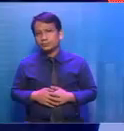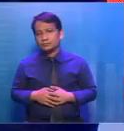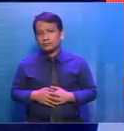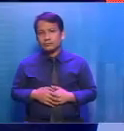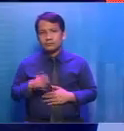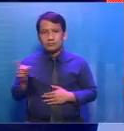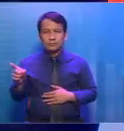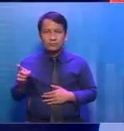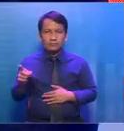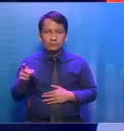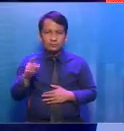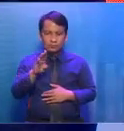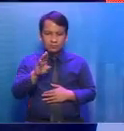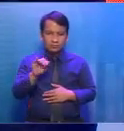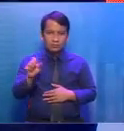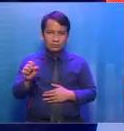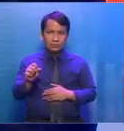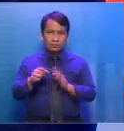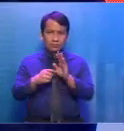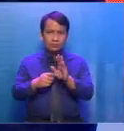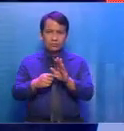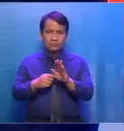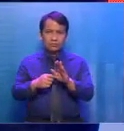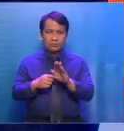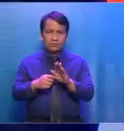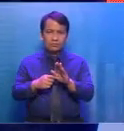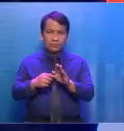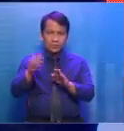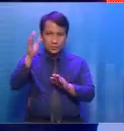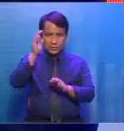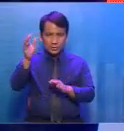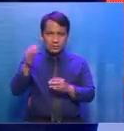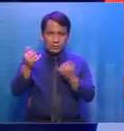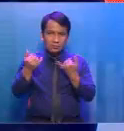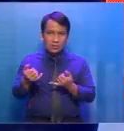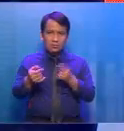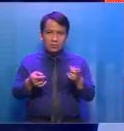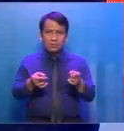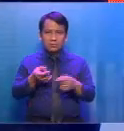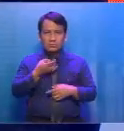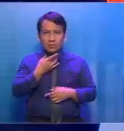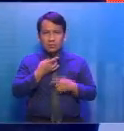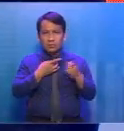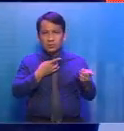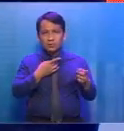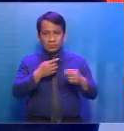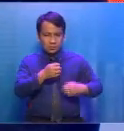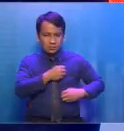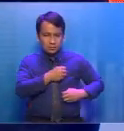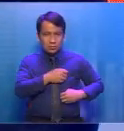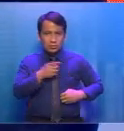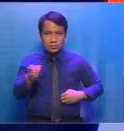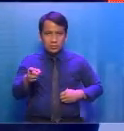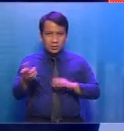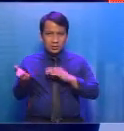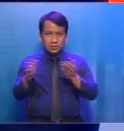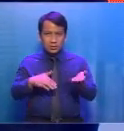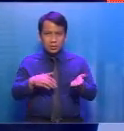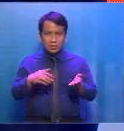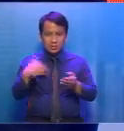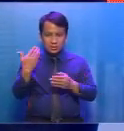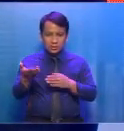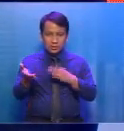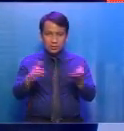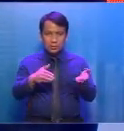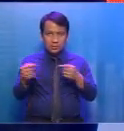Kinon din na ni Bayan Muna Representative Euphemia Kulyamat ang umano'y pambabastos ng militar sa bangkay ng kanyang anak na napatay